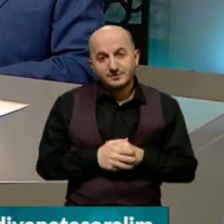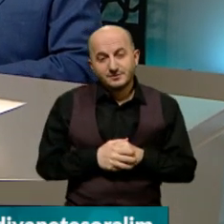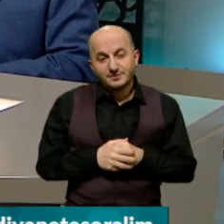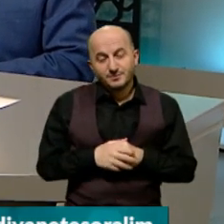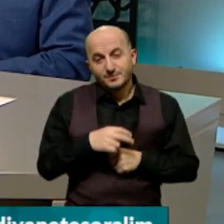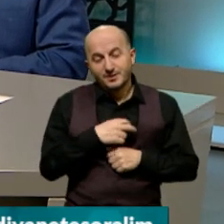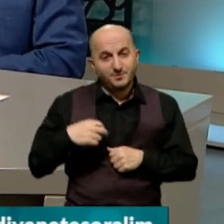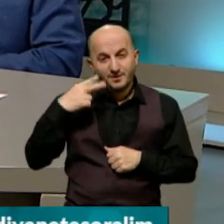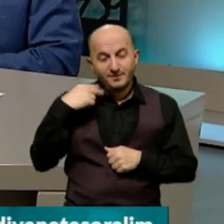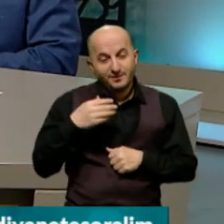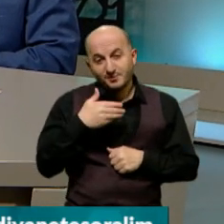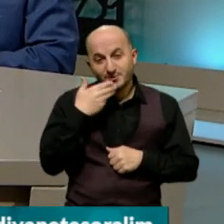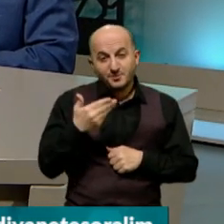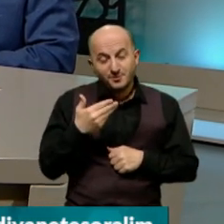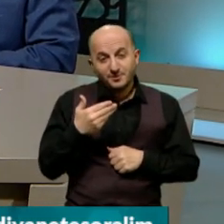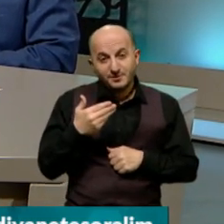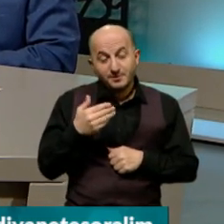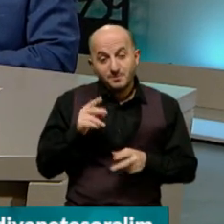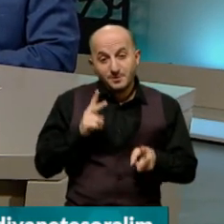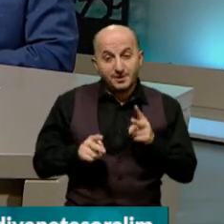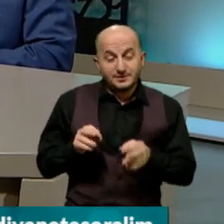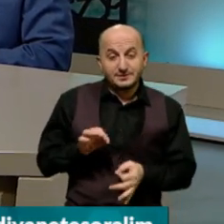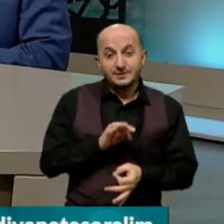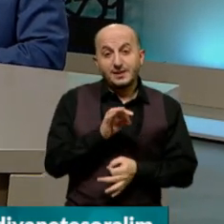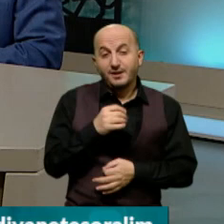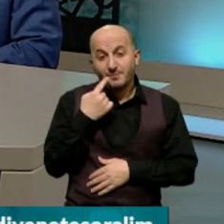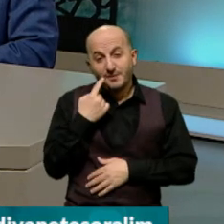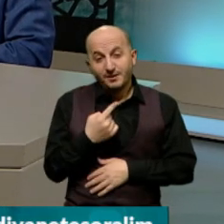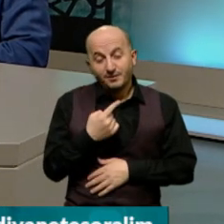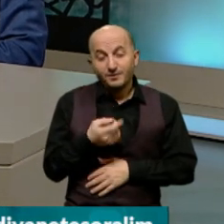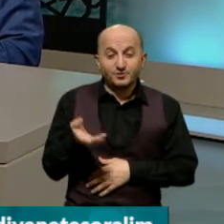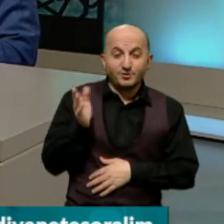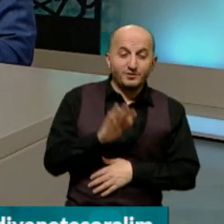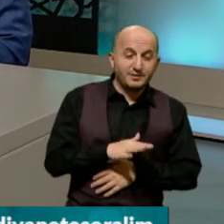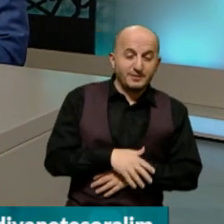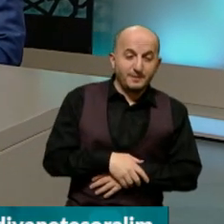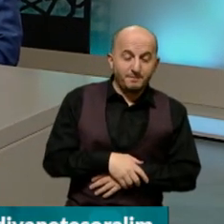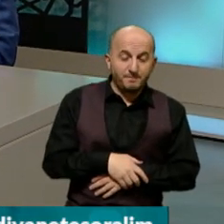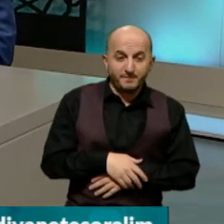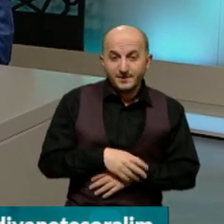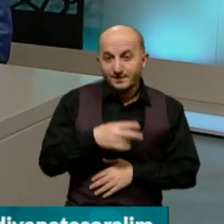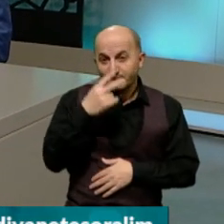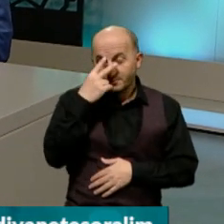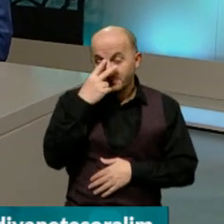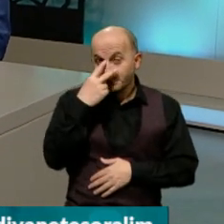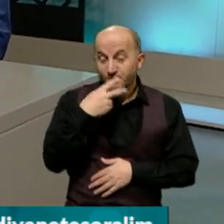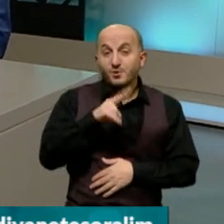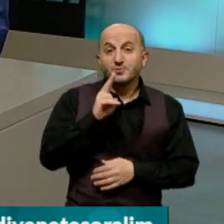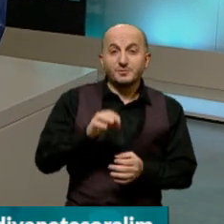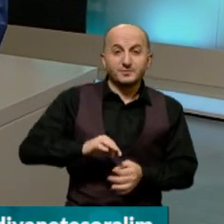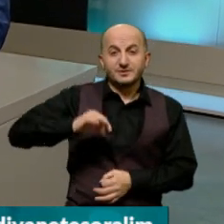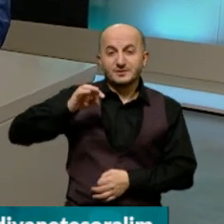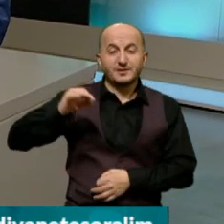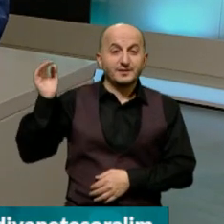böyle buyuruyor ki, Cenab-ı Hak bazı insanları deniyor. Sonra işte bir gözleri görmeyeyim diye adama geliyor.